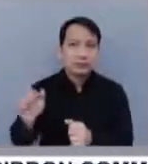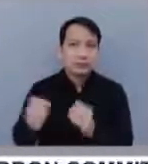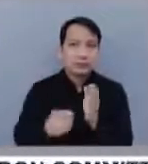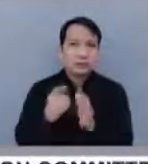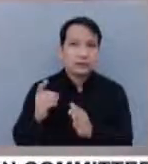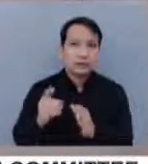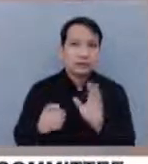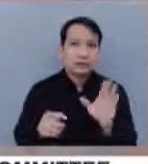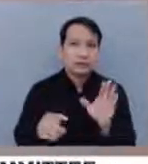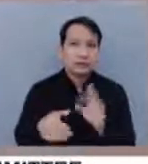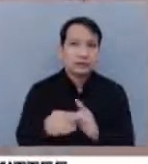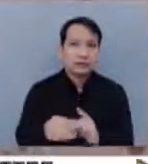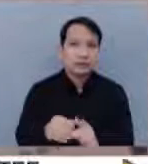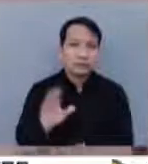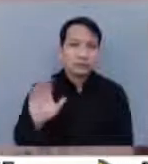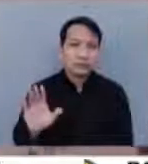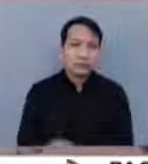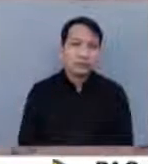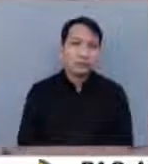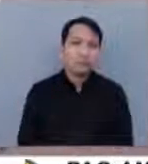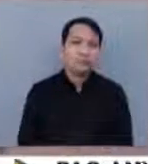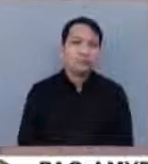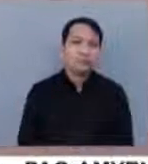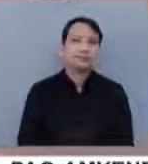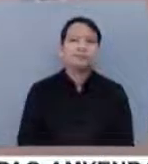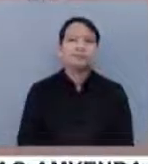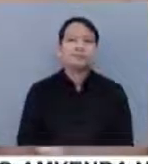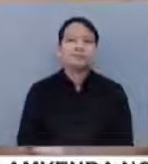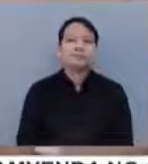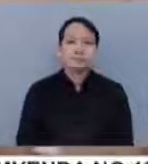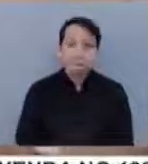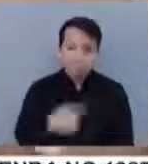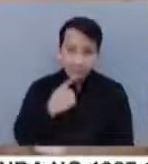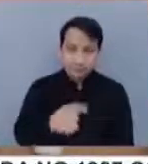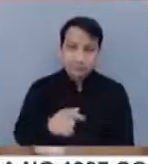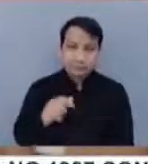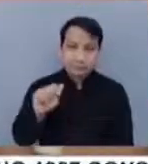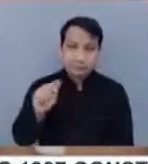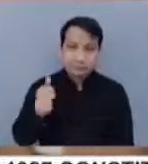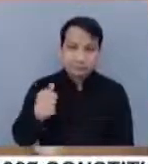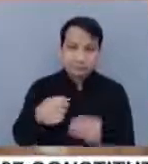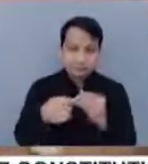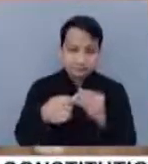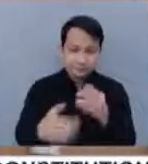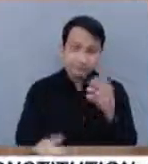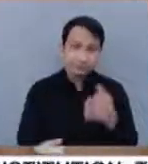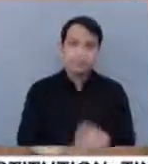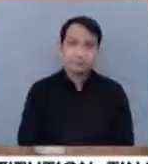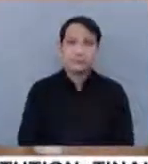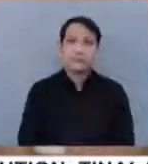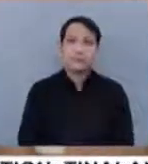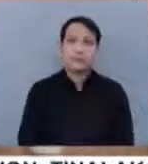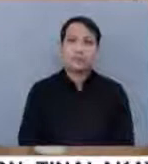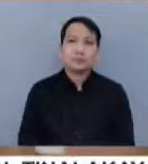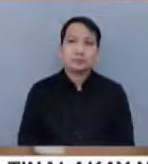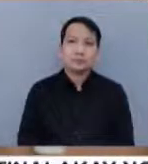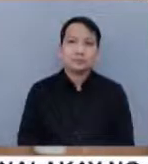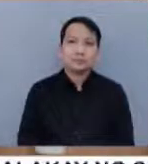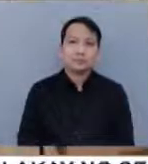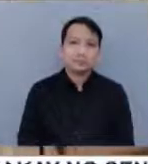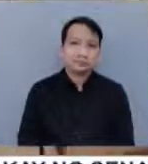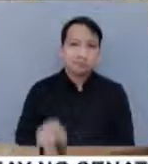nito. Sa kasalukuyan, may 10 klase nito. Ang pinaka-common ay ang bullet